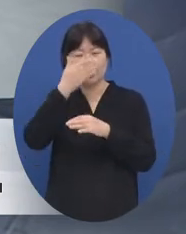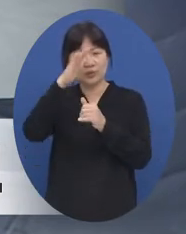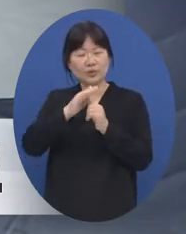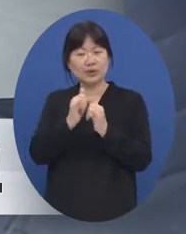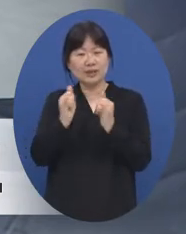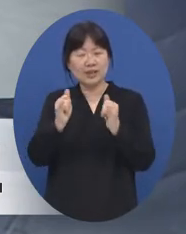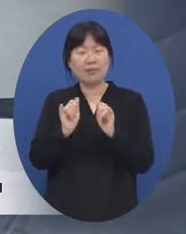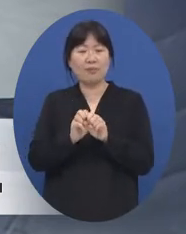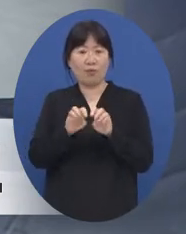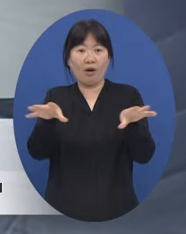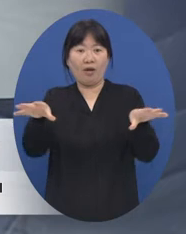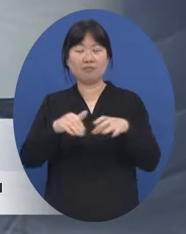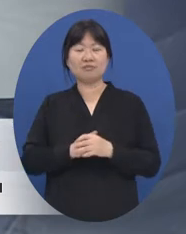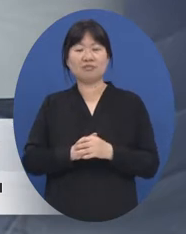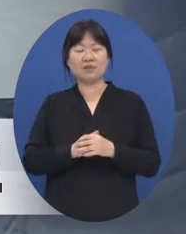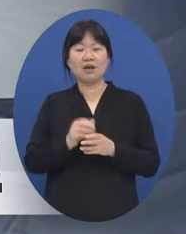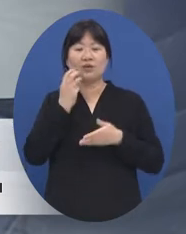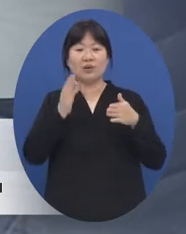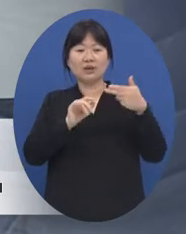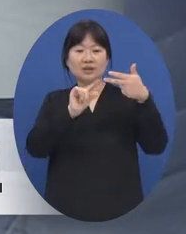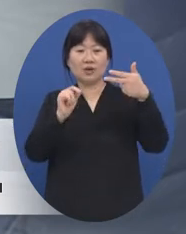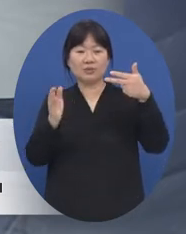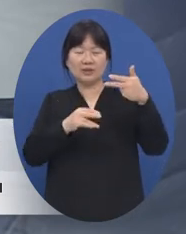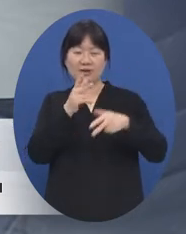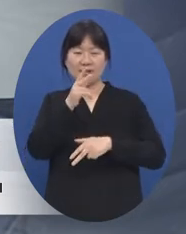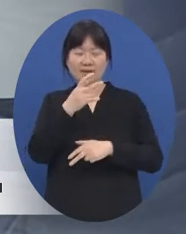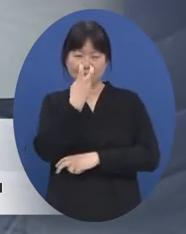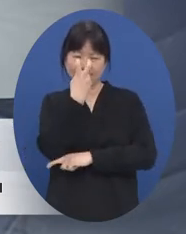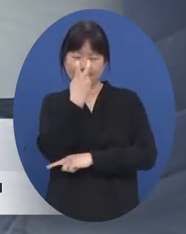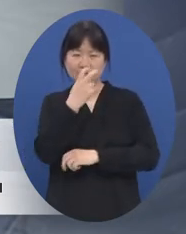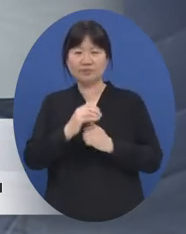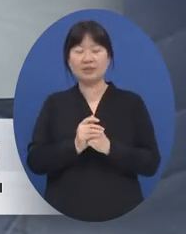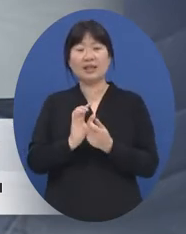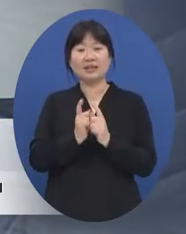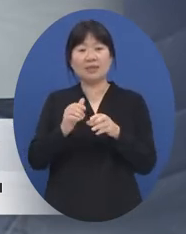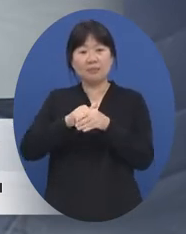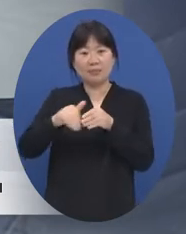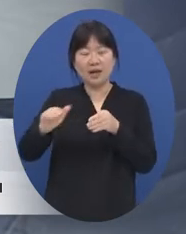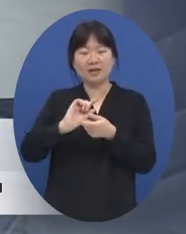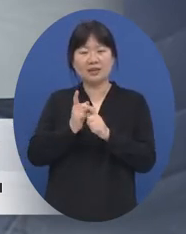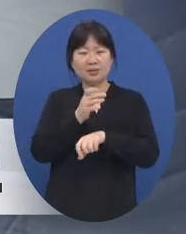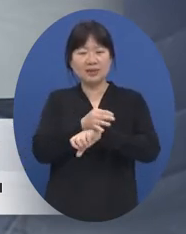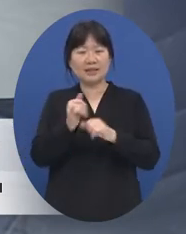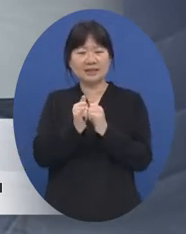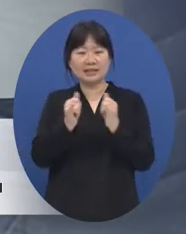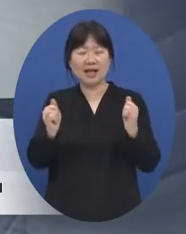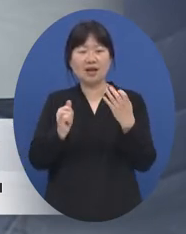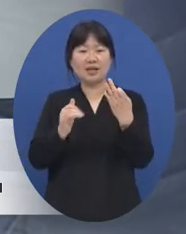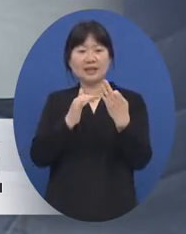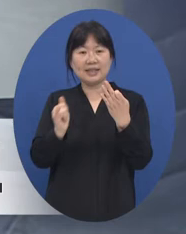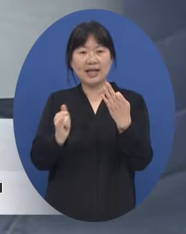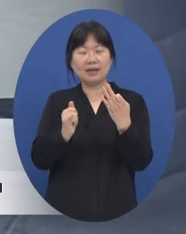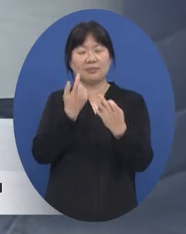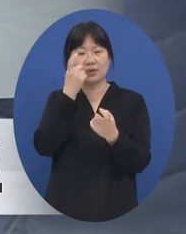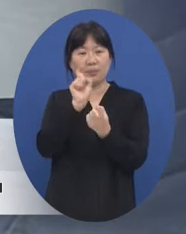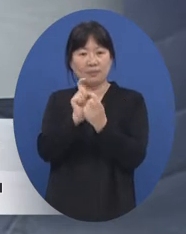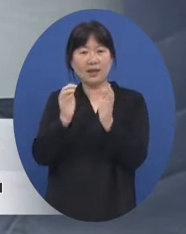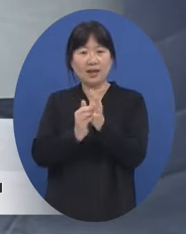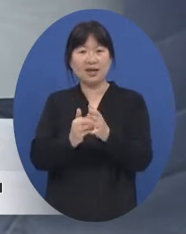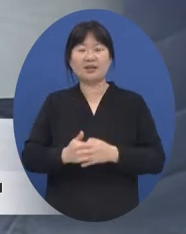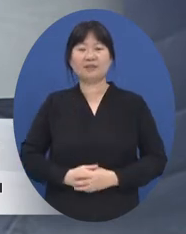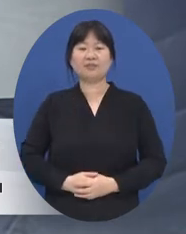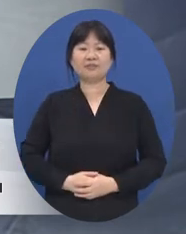널리 퍼져있습니다 경기도가 7월부터 집중 수사를 벌여 도내 대립 끔 대리구매 행 14명을 적발해